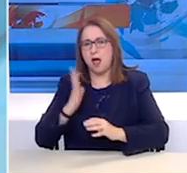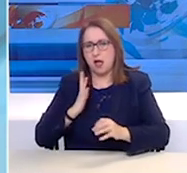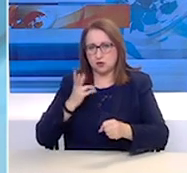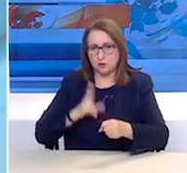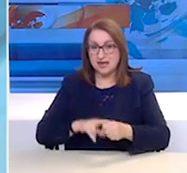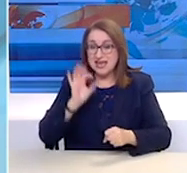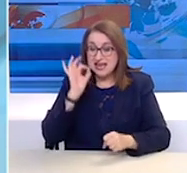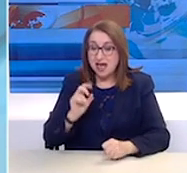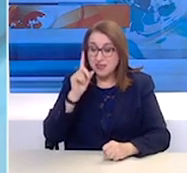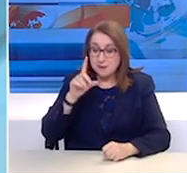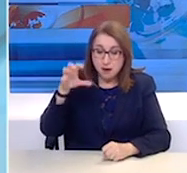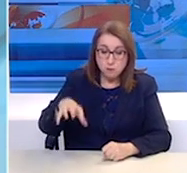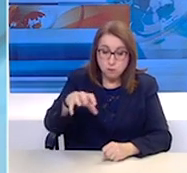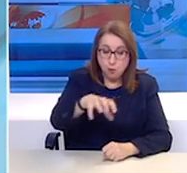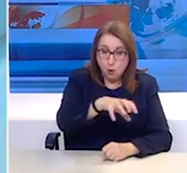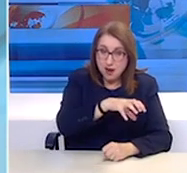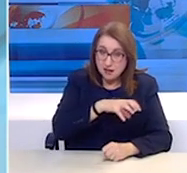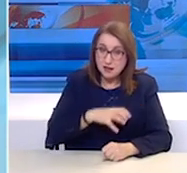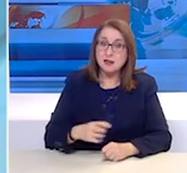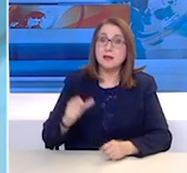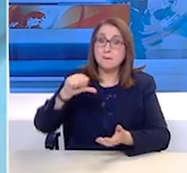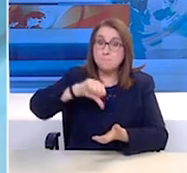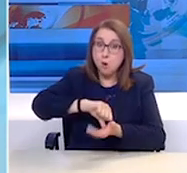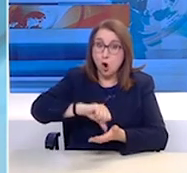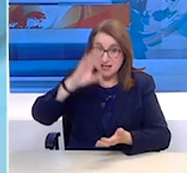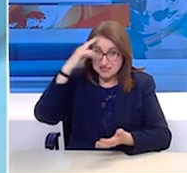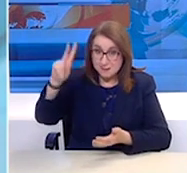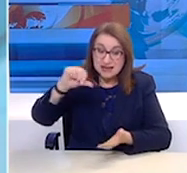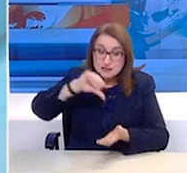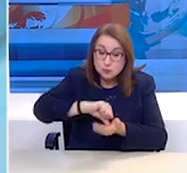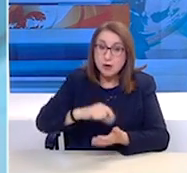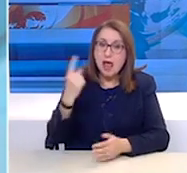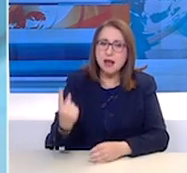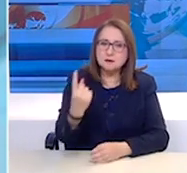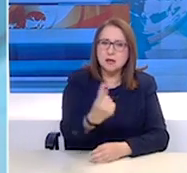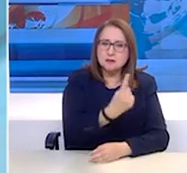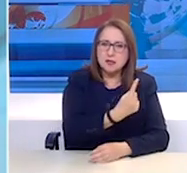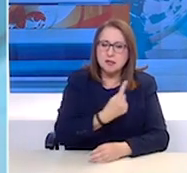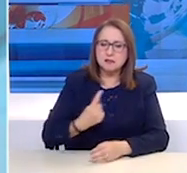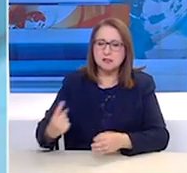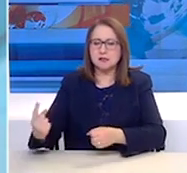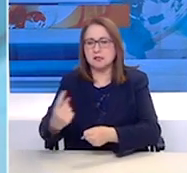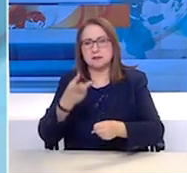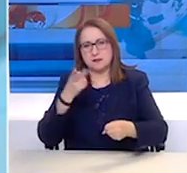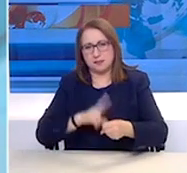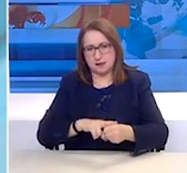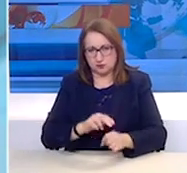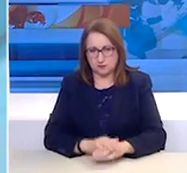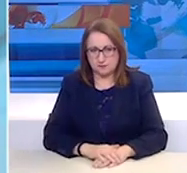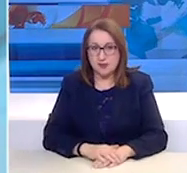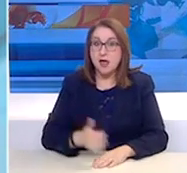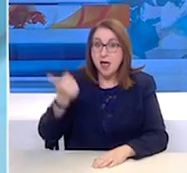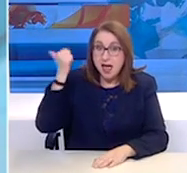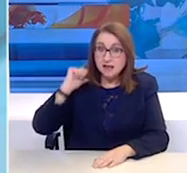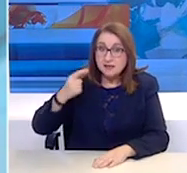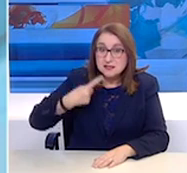θάνατο σε κάθε πολιτεία. Χθες καταγράφησαν 2.405 θάνατοι σε μία μέρα. Ο αριθμός των κρουσμάτων